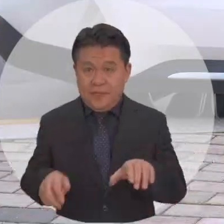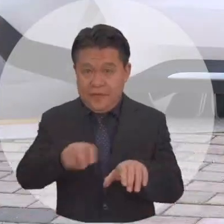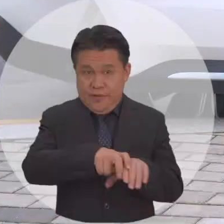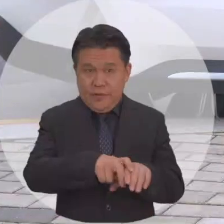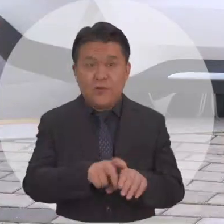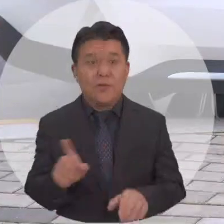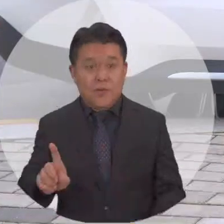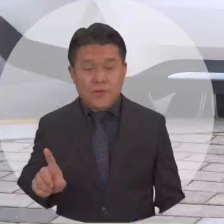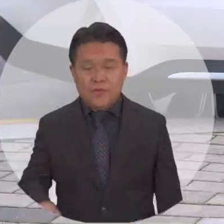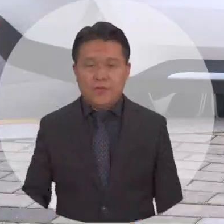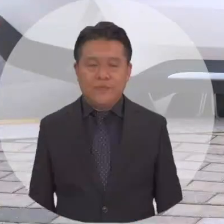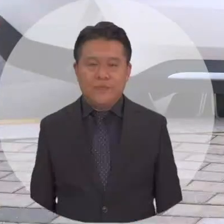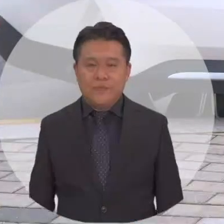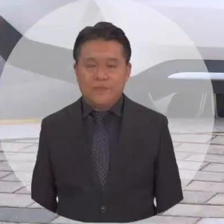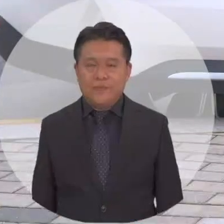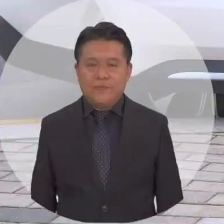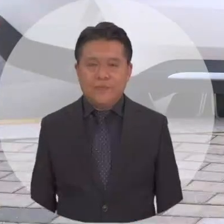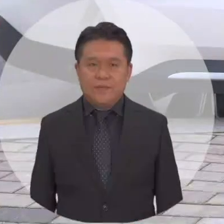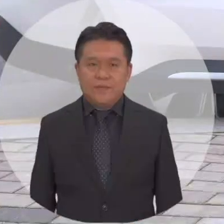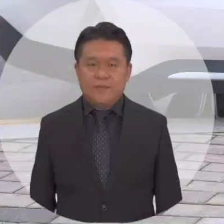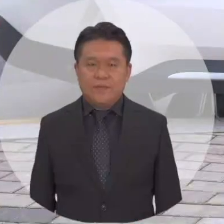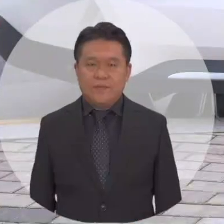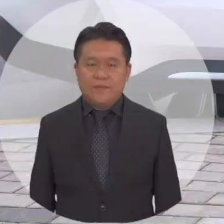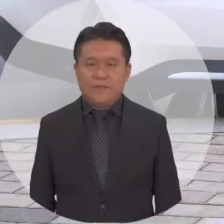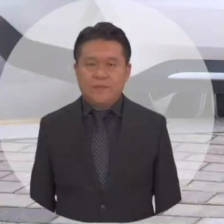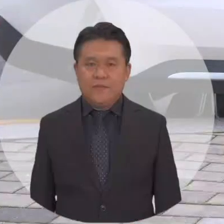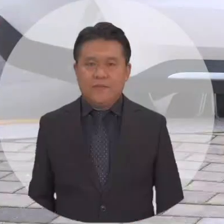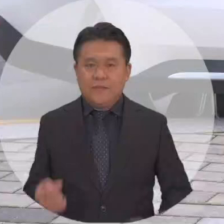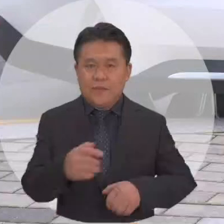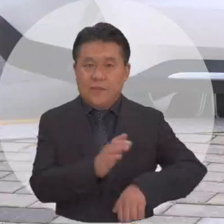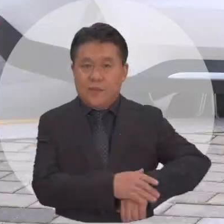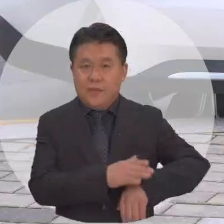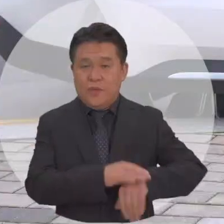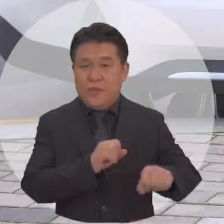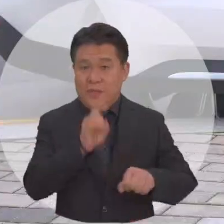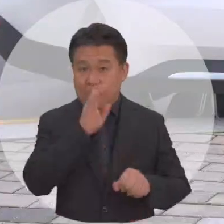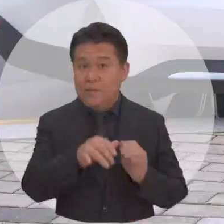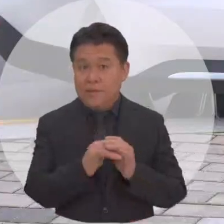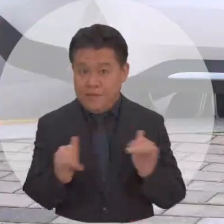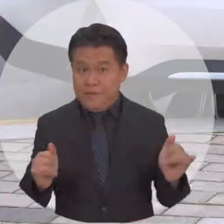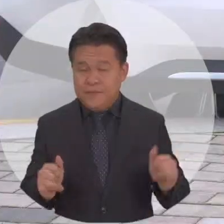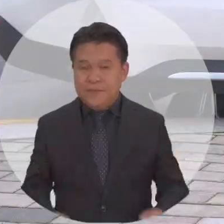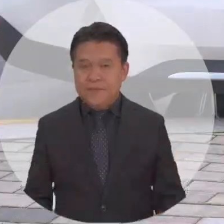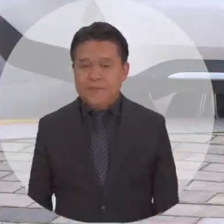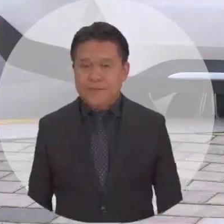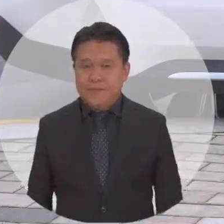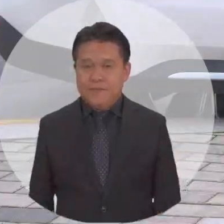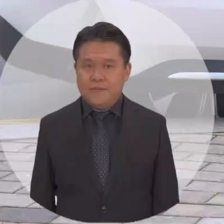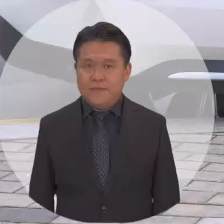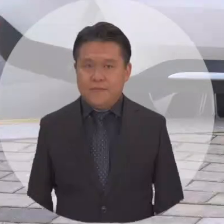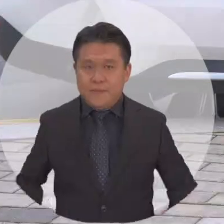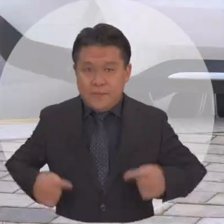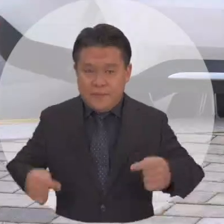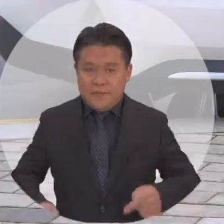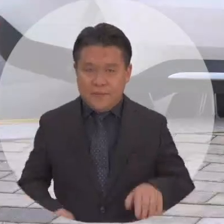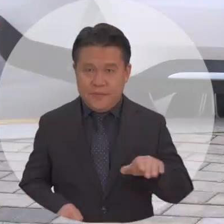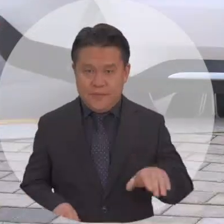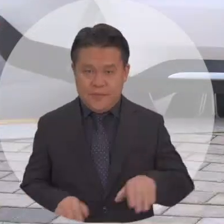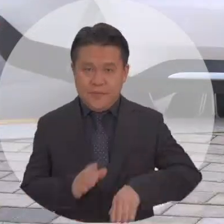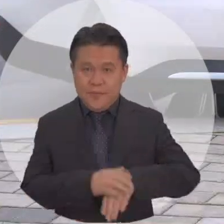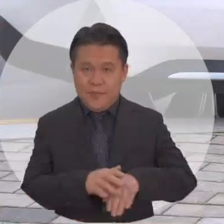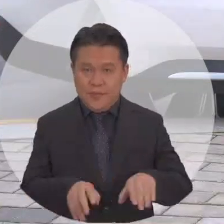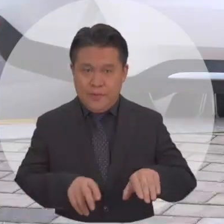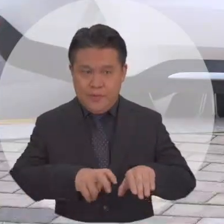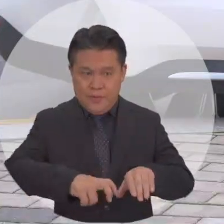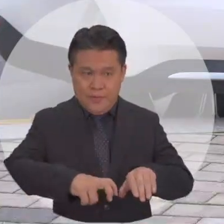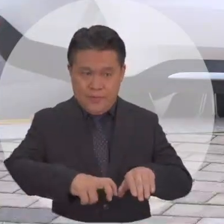휠체어에서 자동차로 이동하는 경우입니다. 몸 왼쪽을 움직일 수 없는 경우입니다. 휠체어가 움직이지